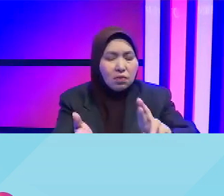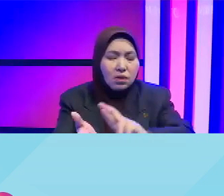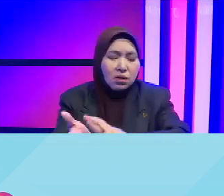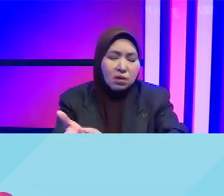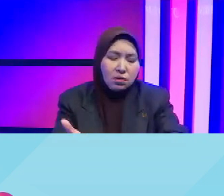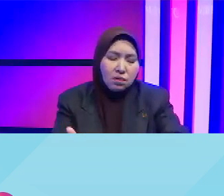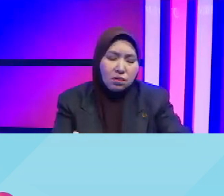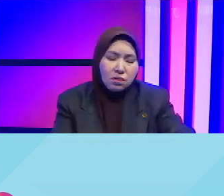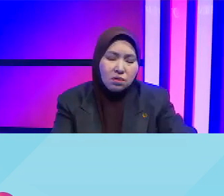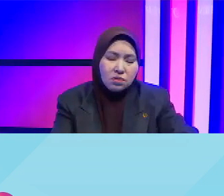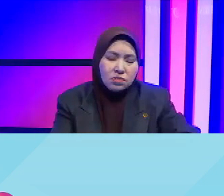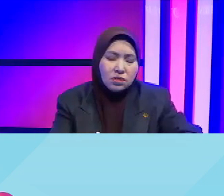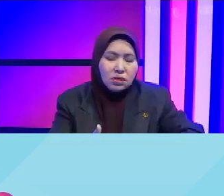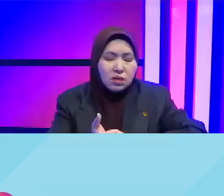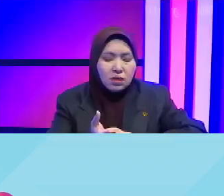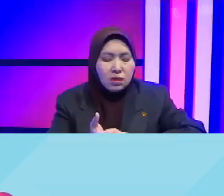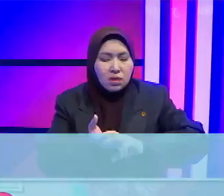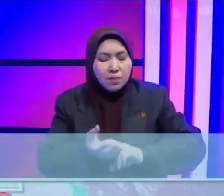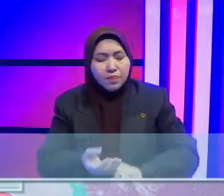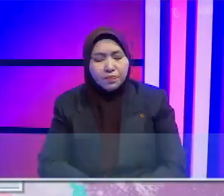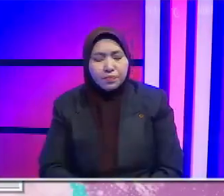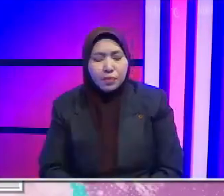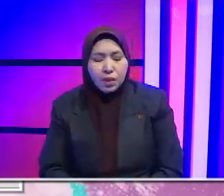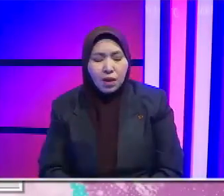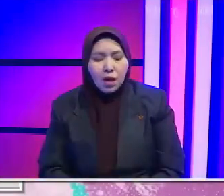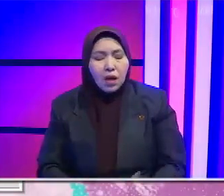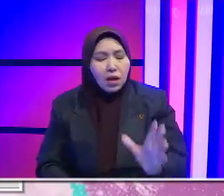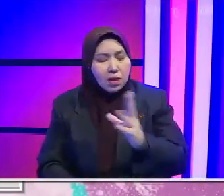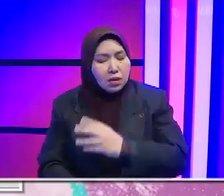النهار نشورا.